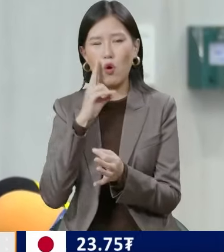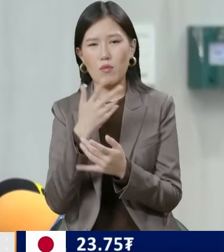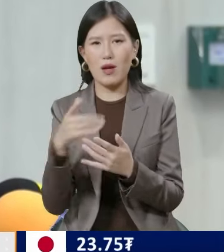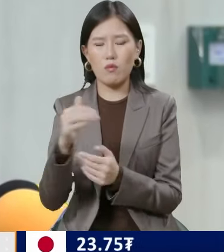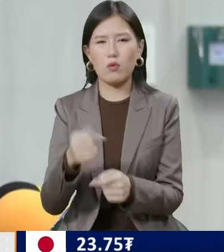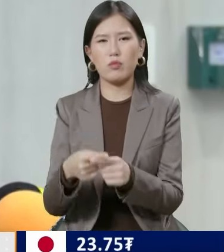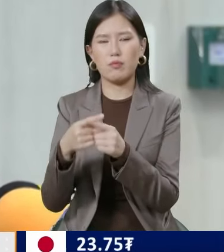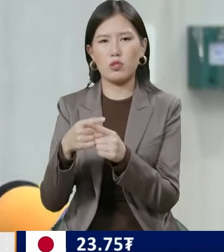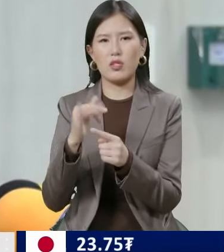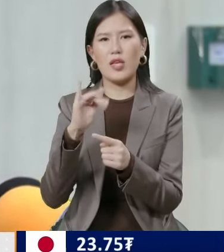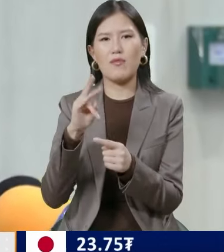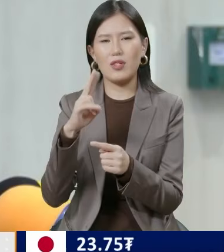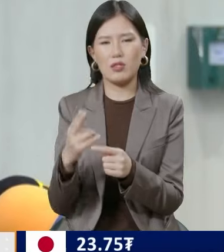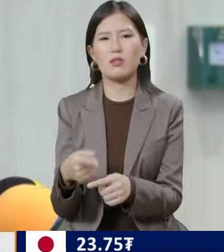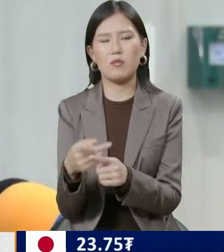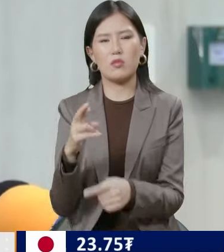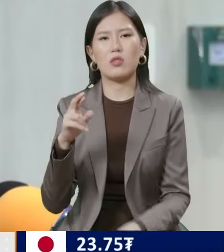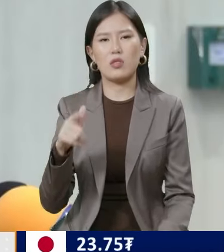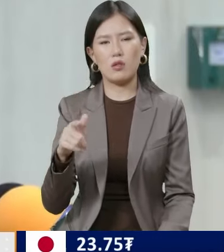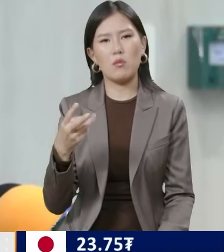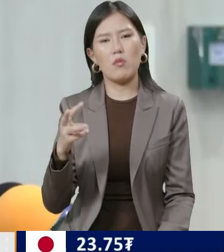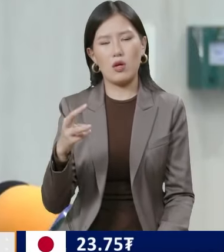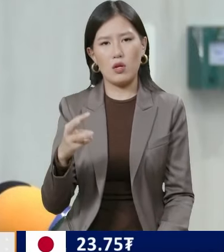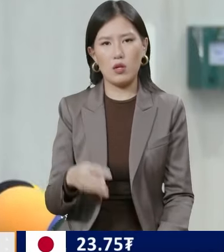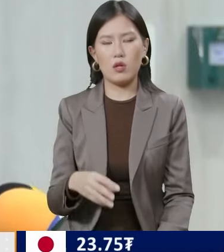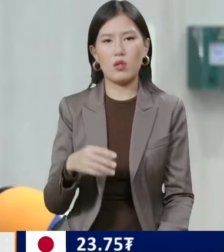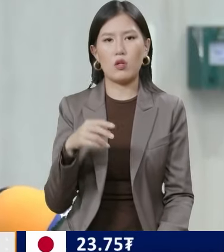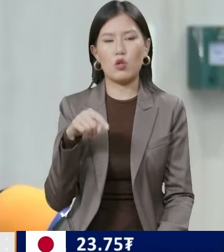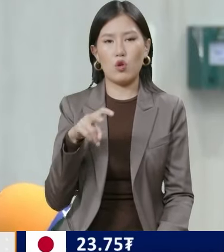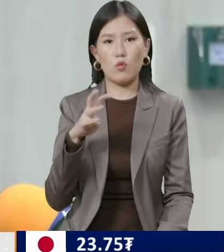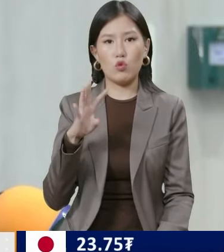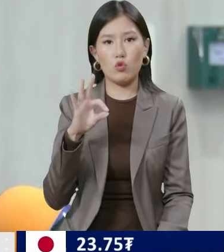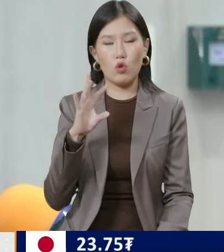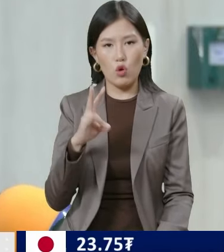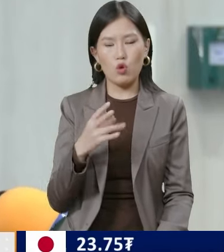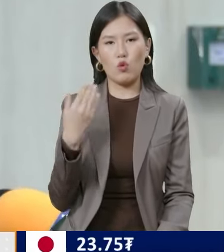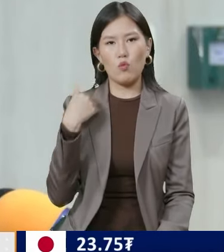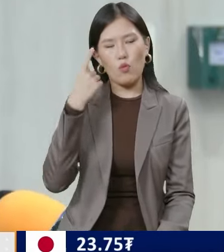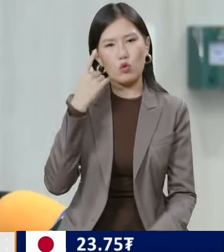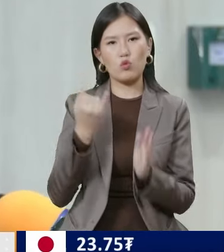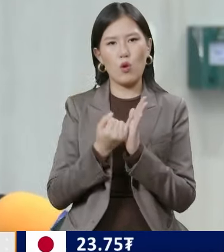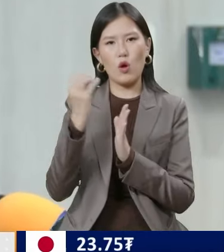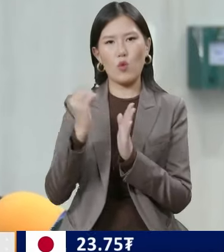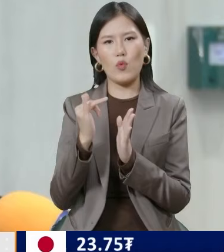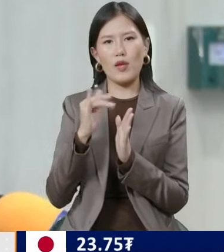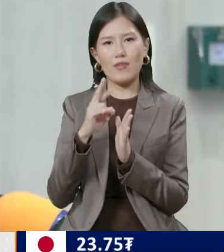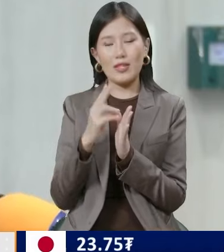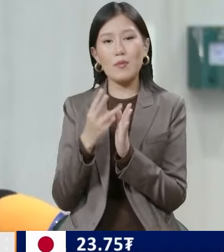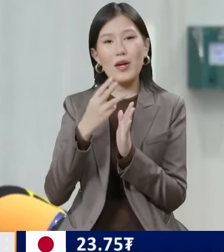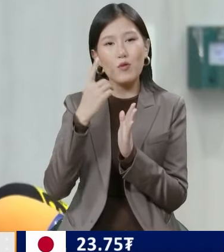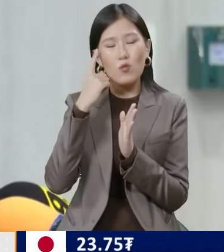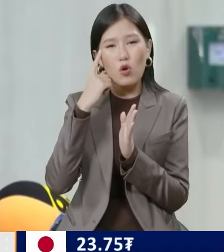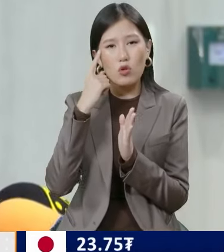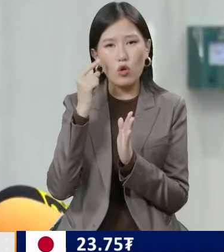тэр бидний анхны инфляц бол энэ онд бол 1.6% орчим байх болов гэсэн төсөөл байсан бол одоо саяны үнийн одоо сүрэн